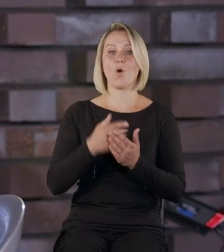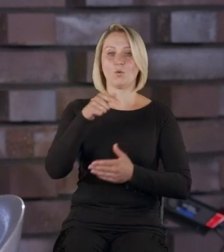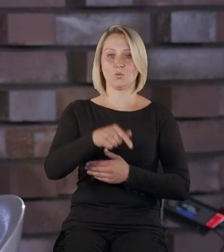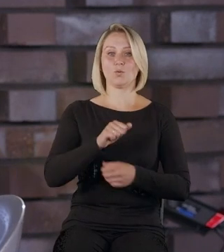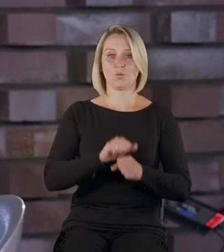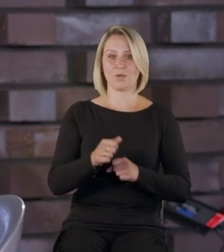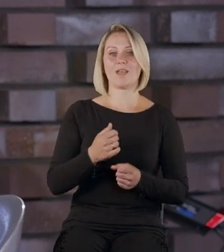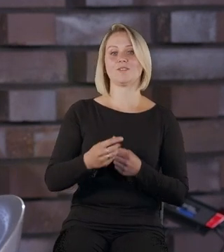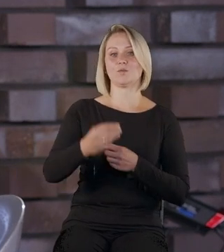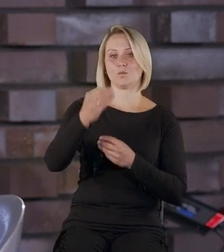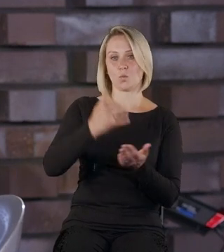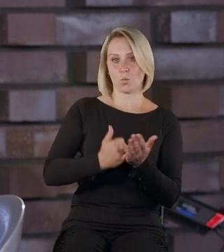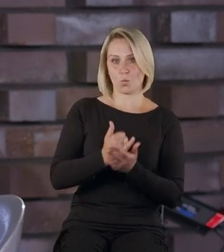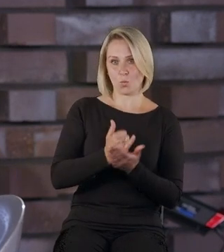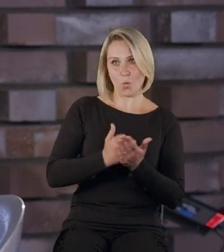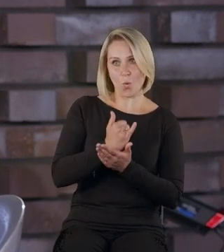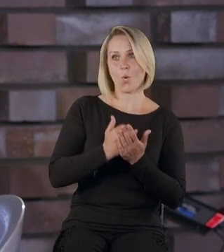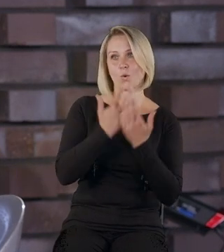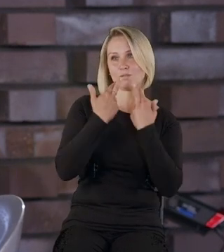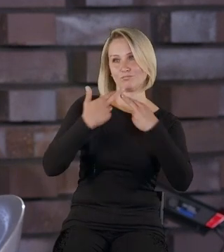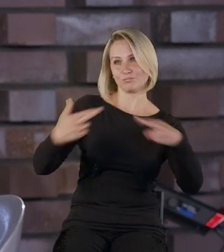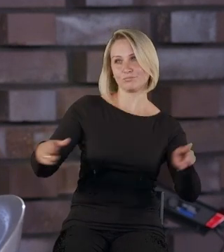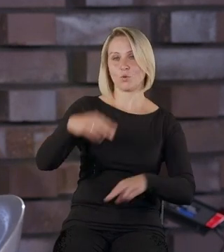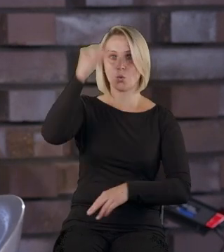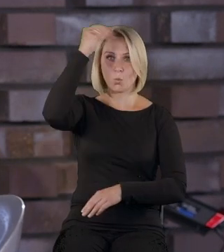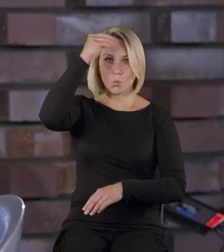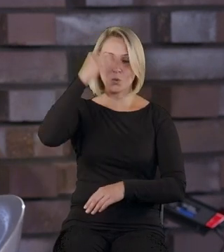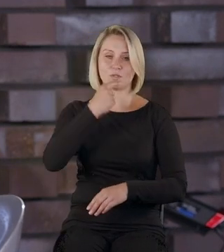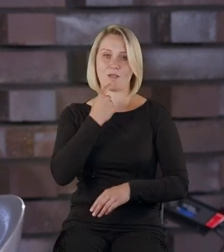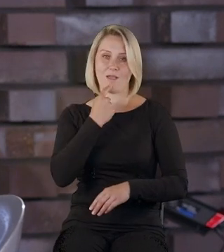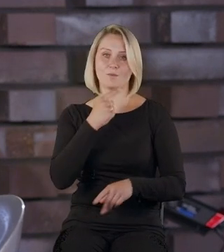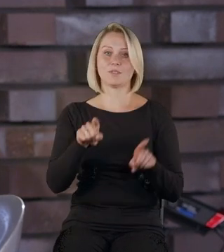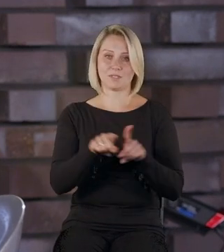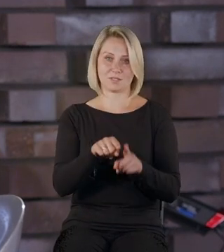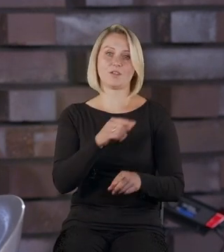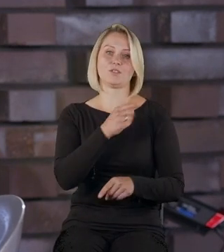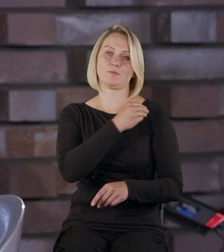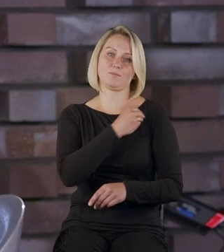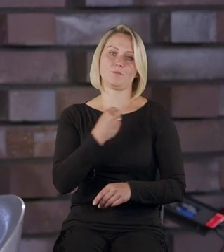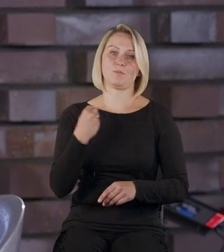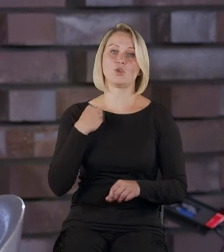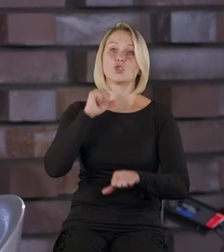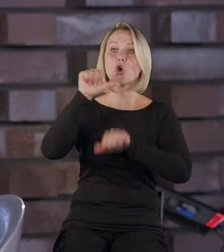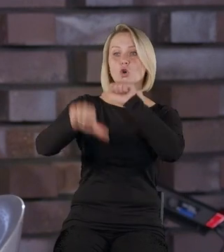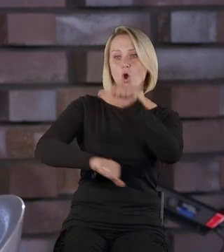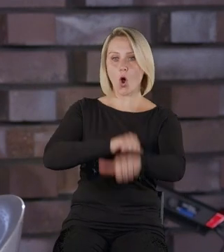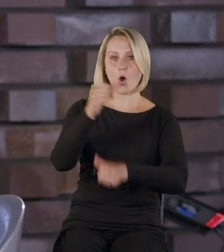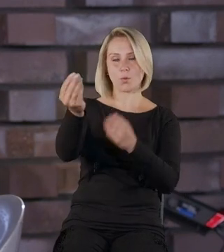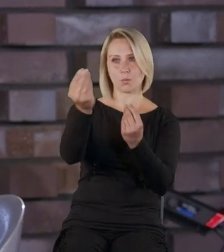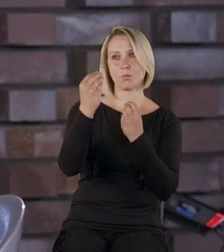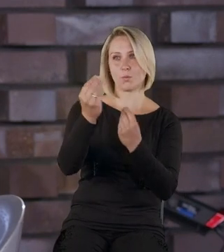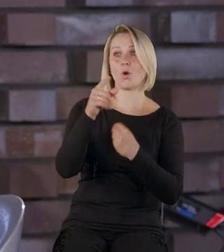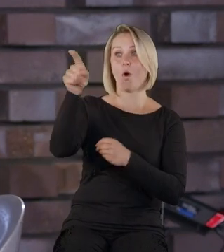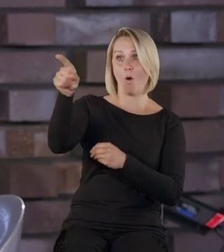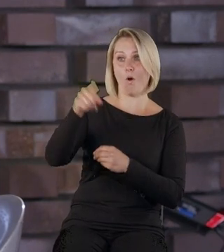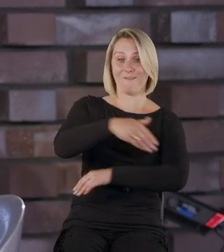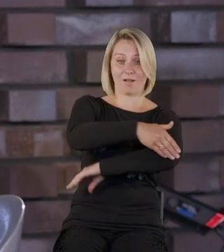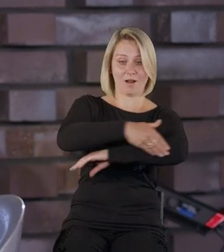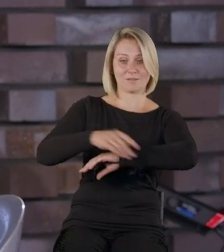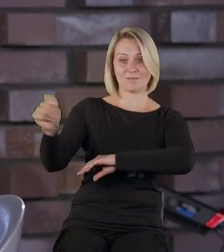Kultury Polskiej oferuje szeroki zakres kursów językowych, w tym roczny kurs przygotowawczy dla cudzoziemców